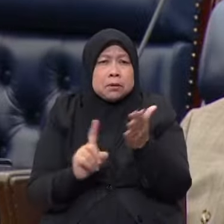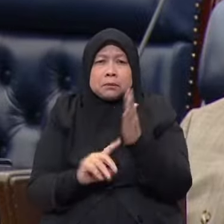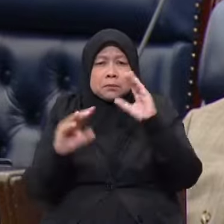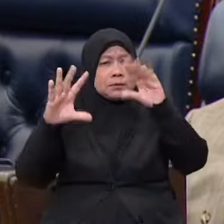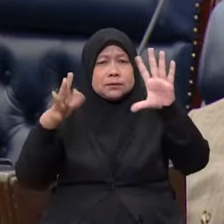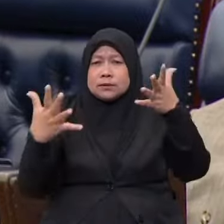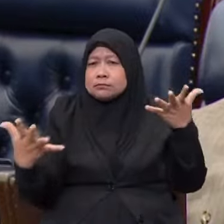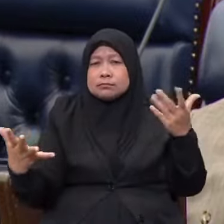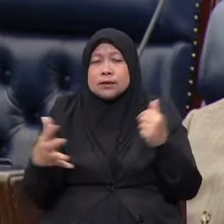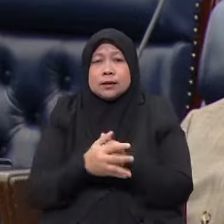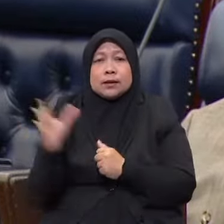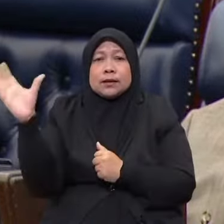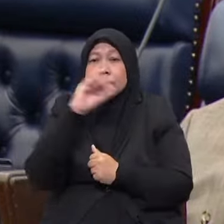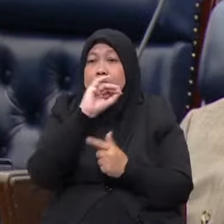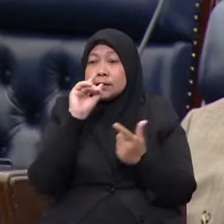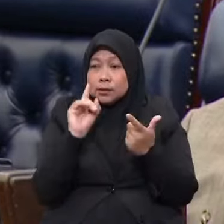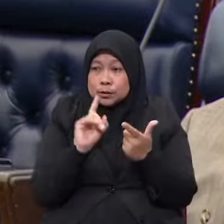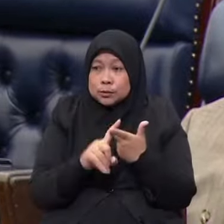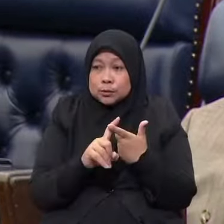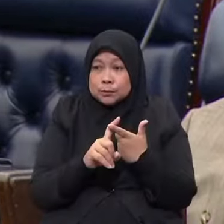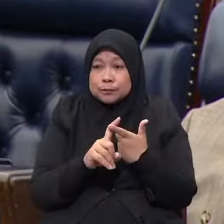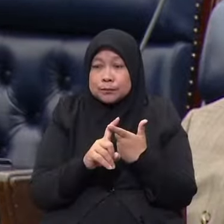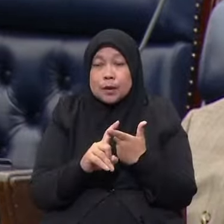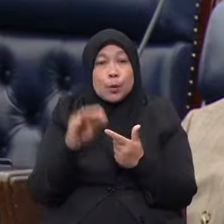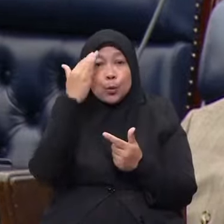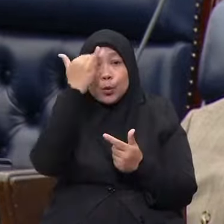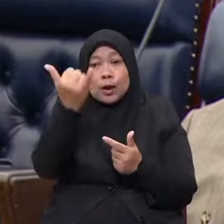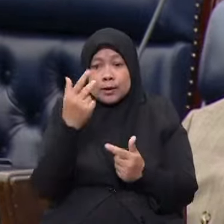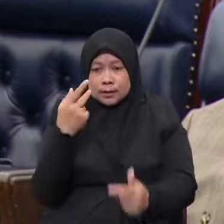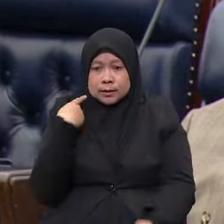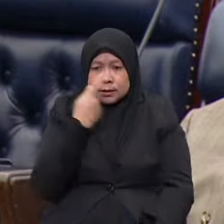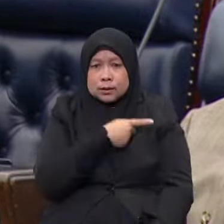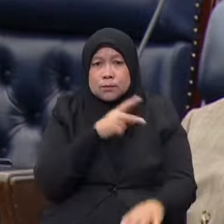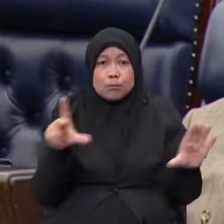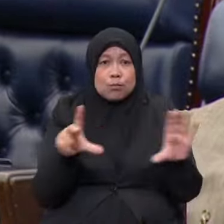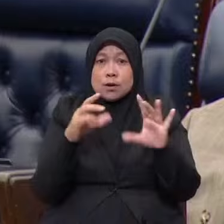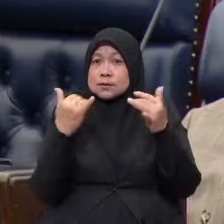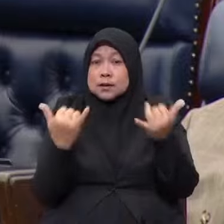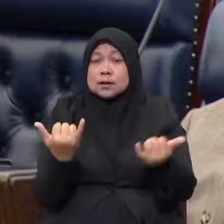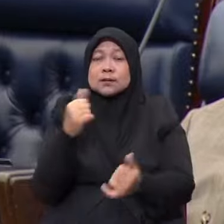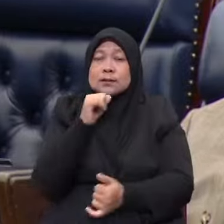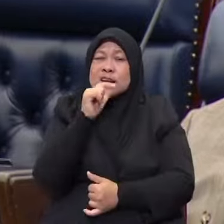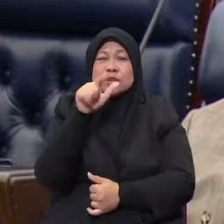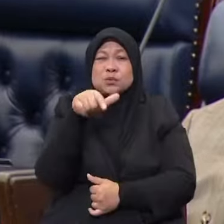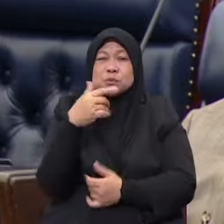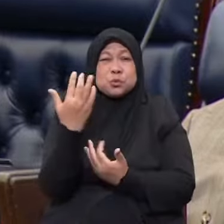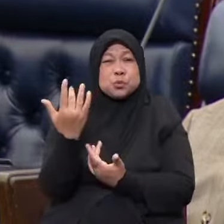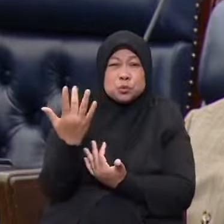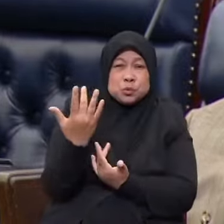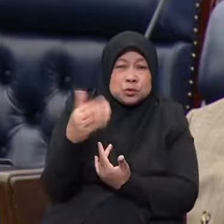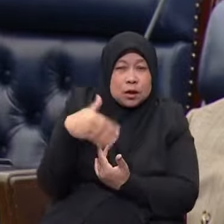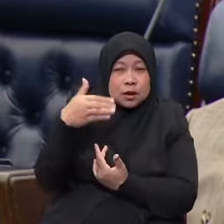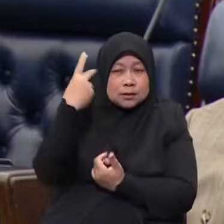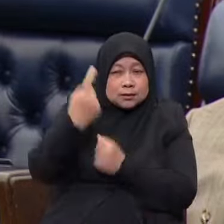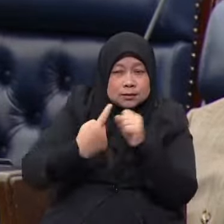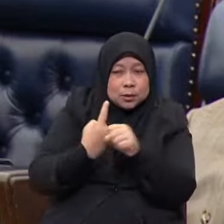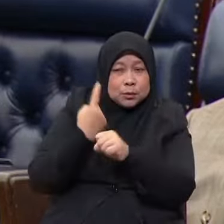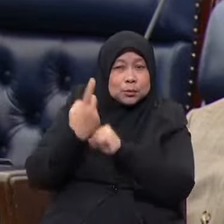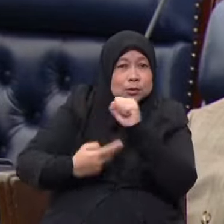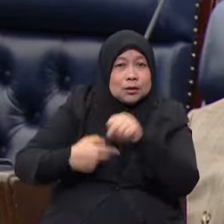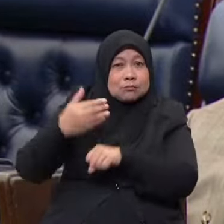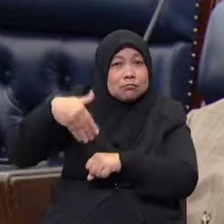Kabinet. Yang keduanya, mengapa kita laksanakan sekarang? Tak tunggu dulu ke? 2 tahun lagi